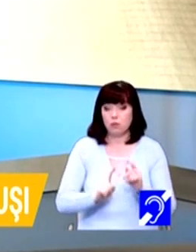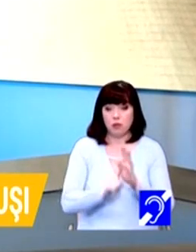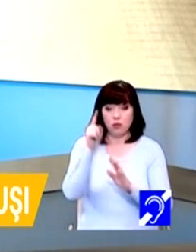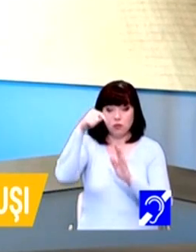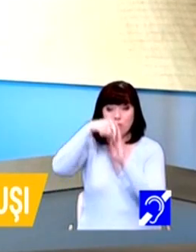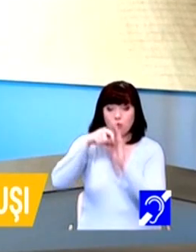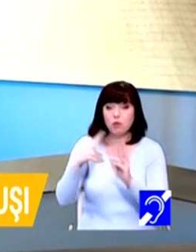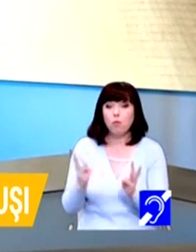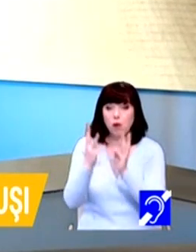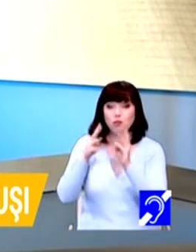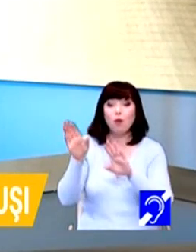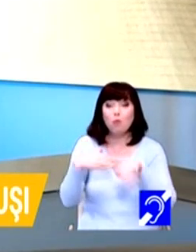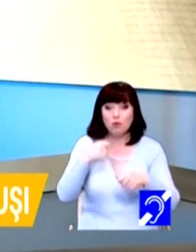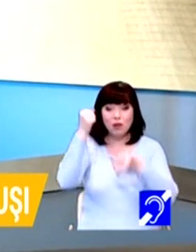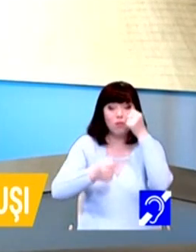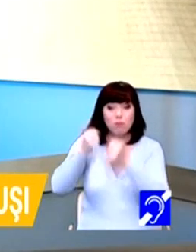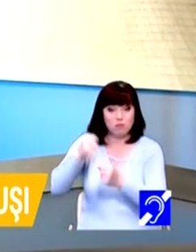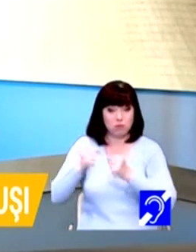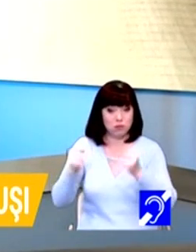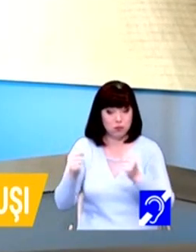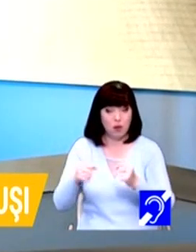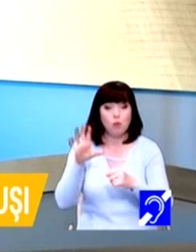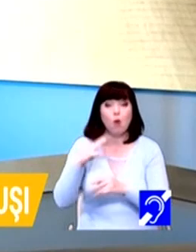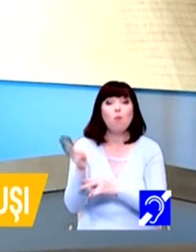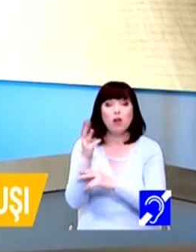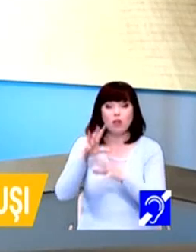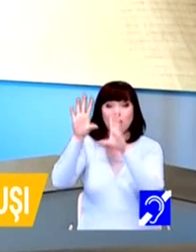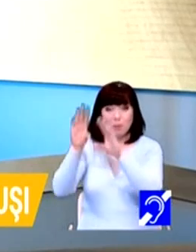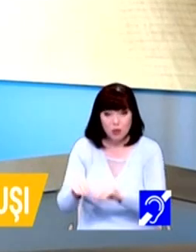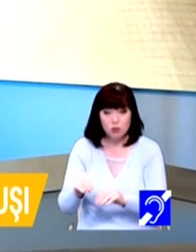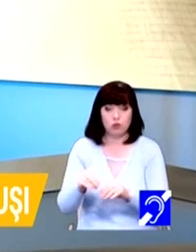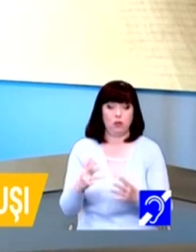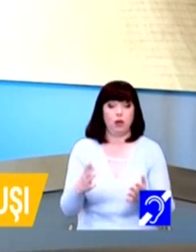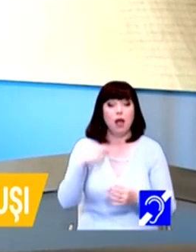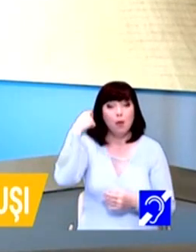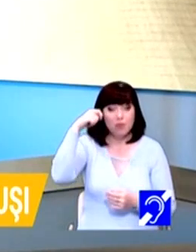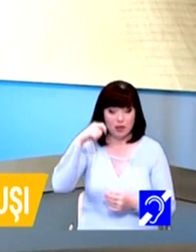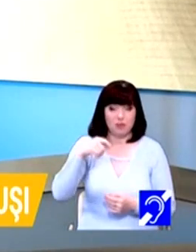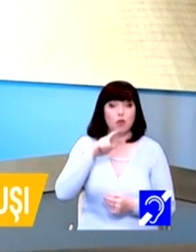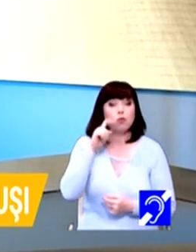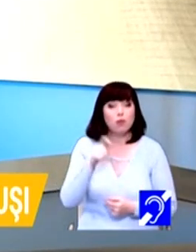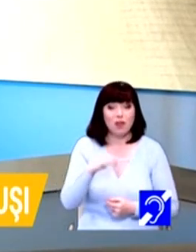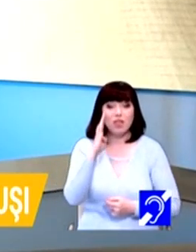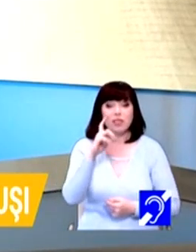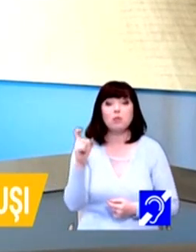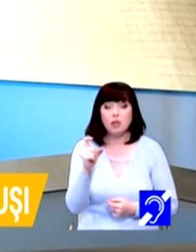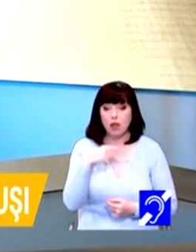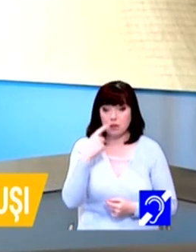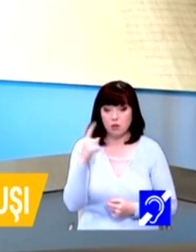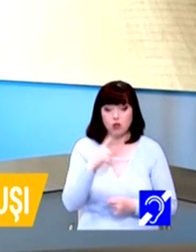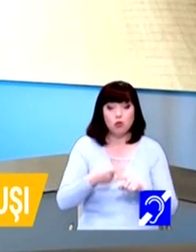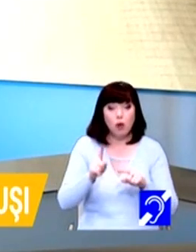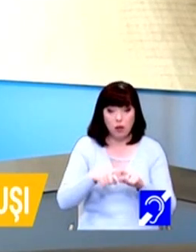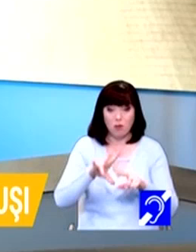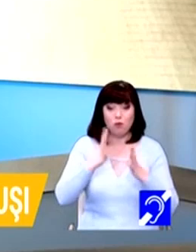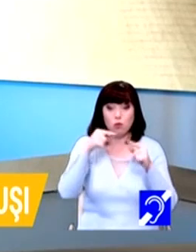incendiu în urma bombardamentelor și a fost stins ulterior de pompieri. Președintele Ucrainei, Volodymyr Zelensky, a avertizat că o